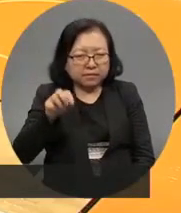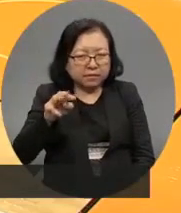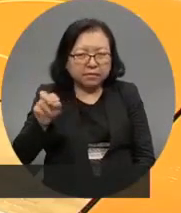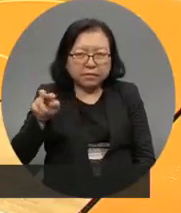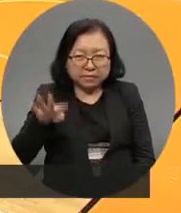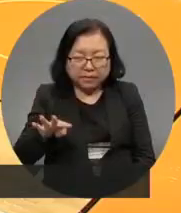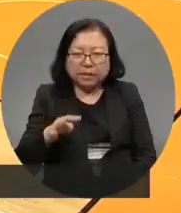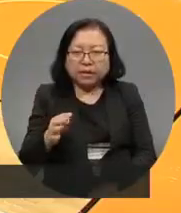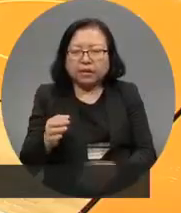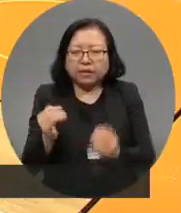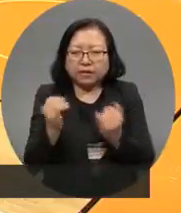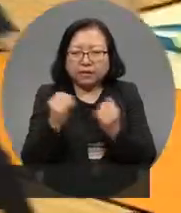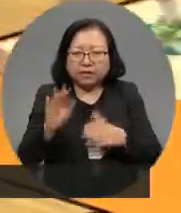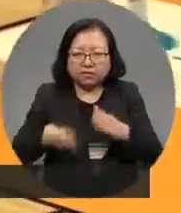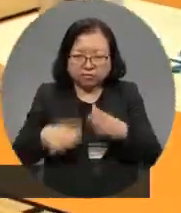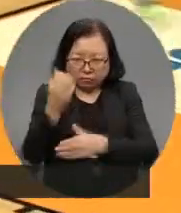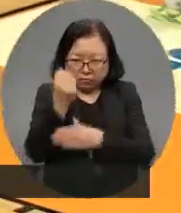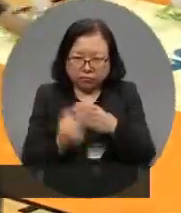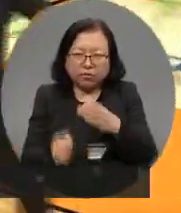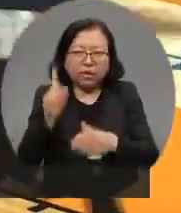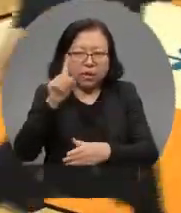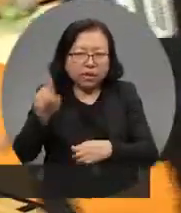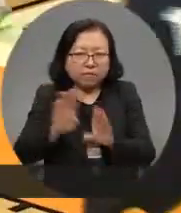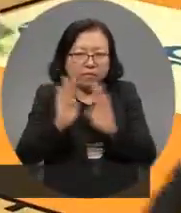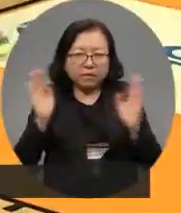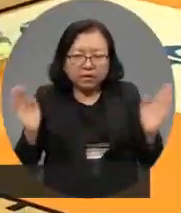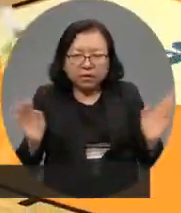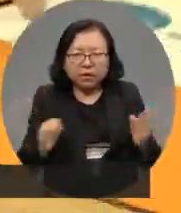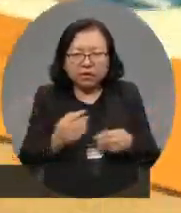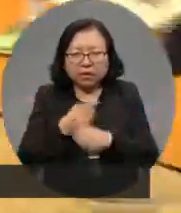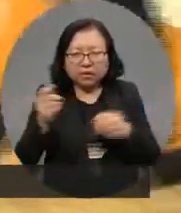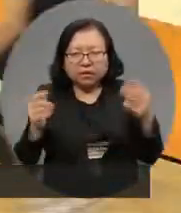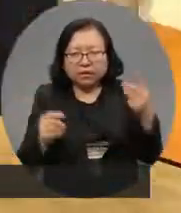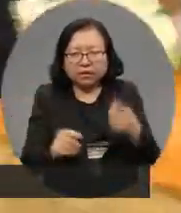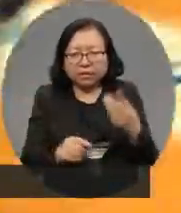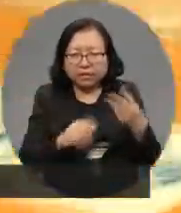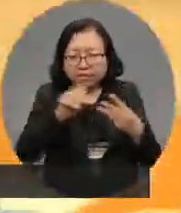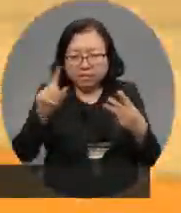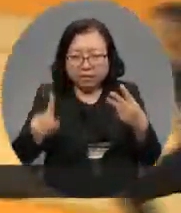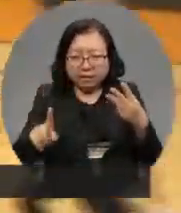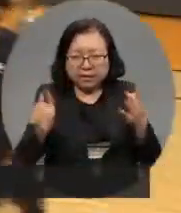2023-24 여자 프로농구는 내일 개막해 내년 3월 1일까지 4개월의